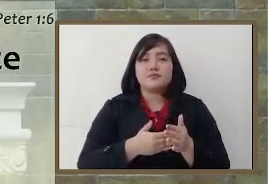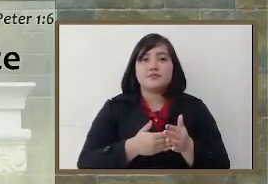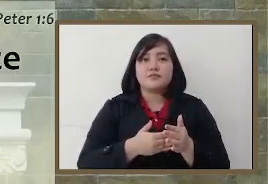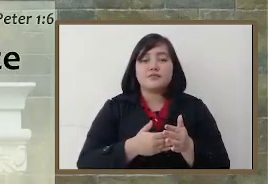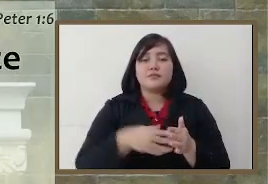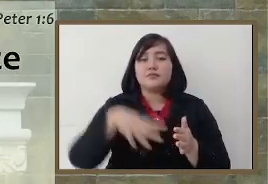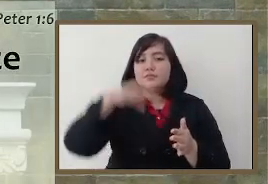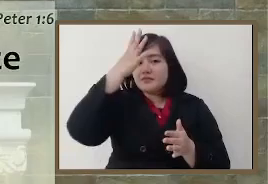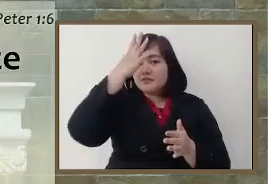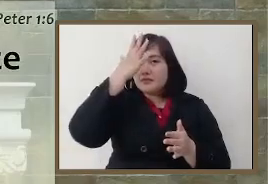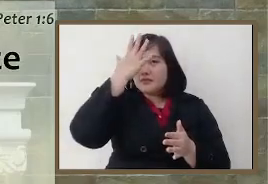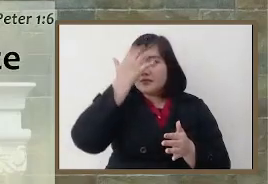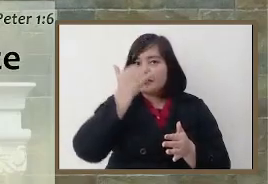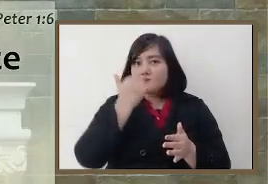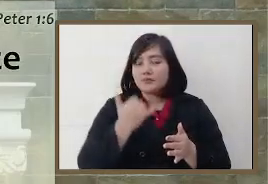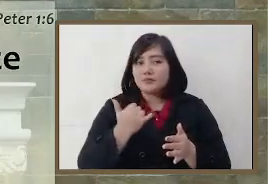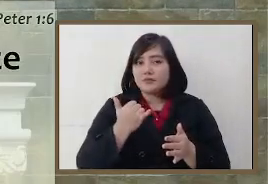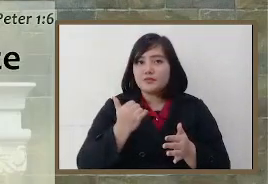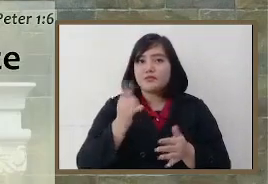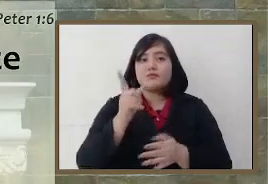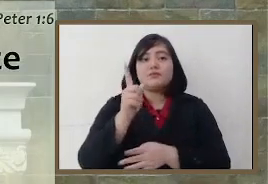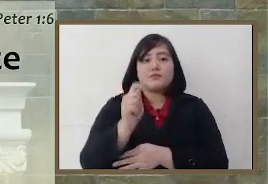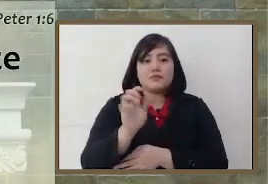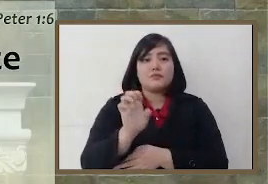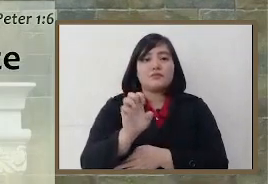Why temperance after knowledge?